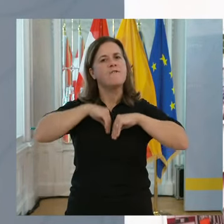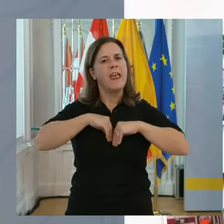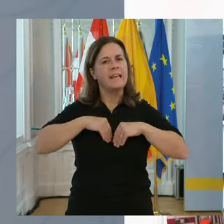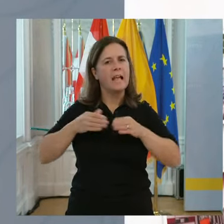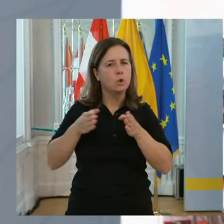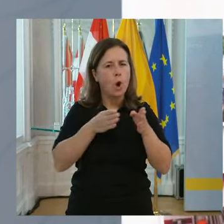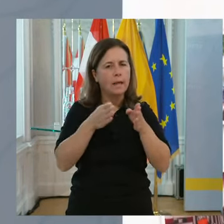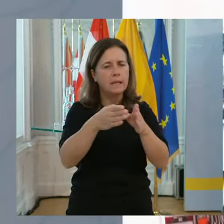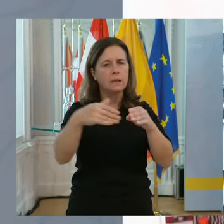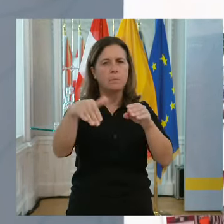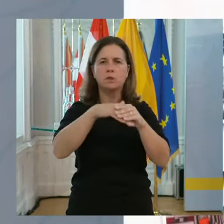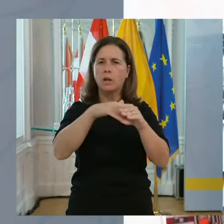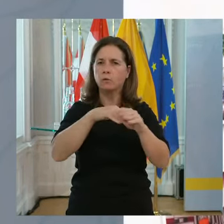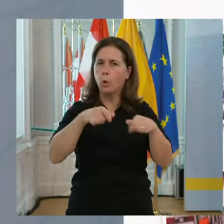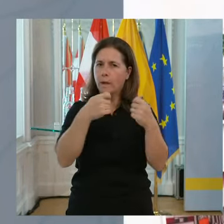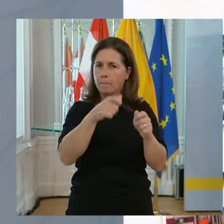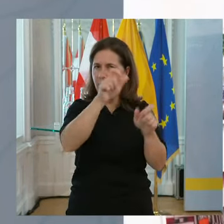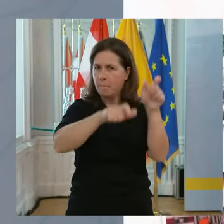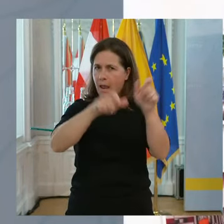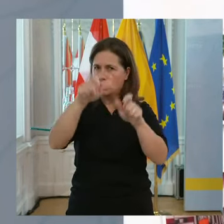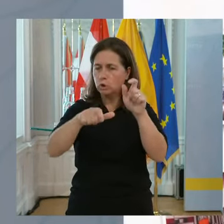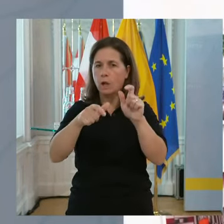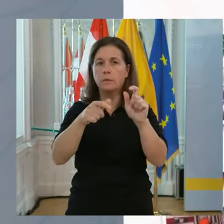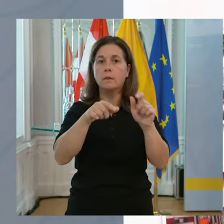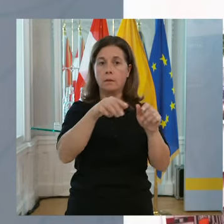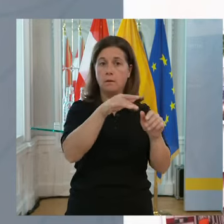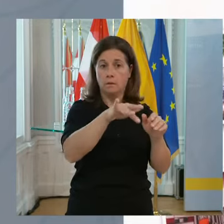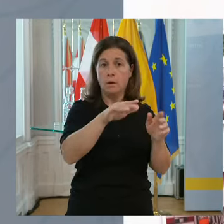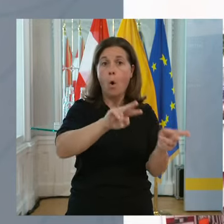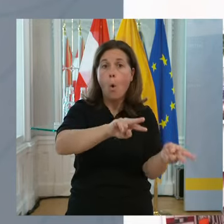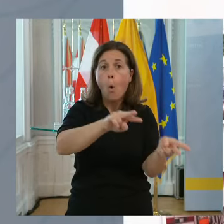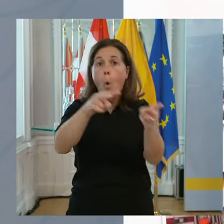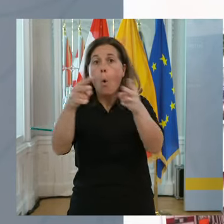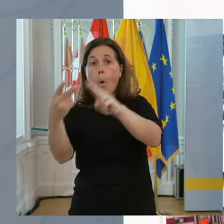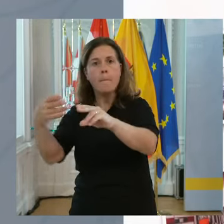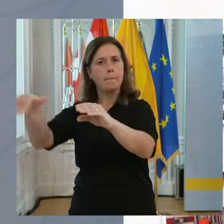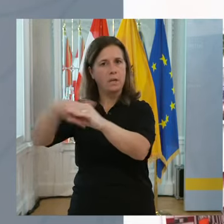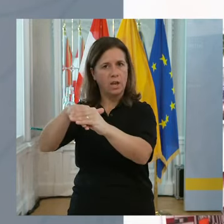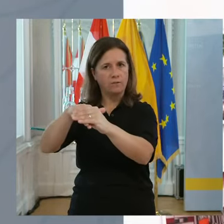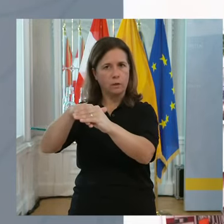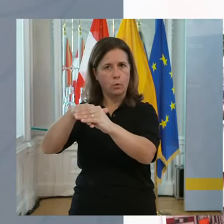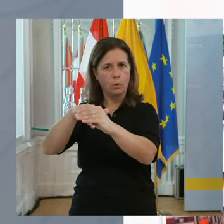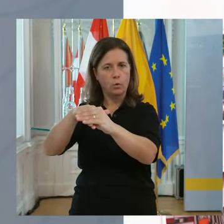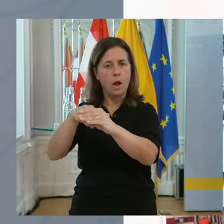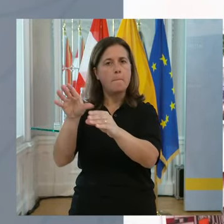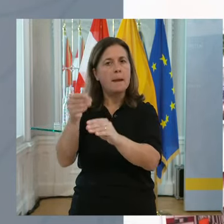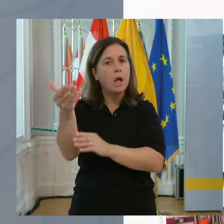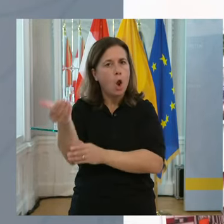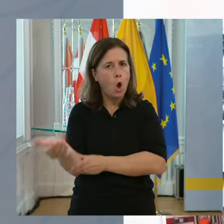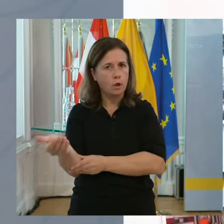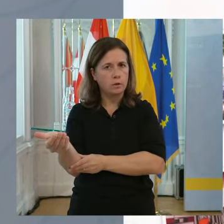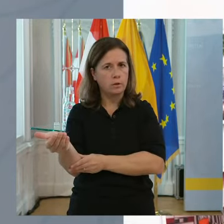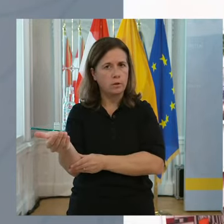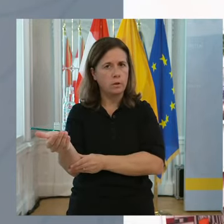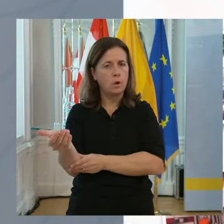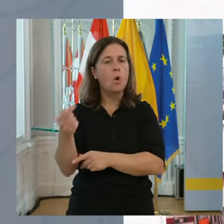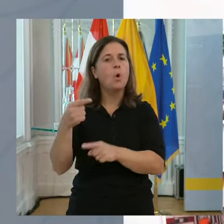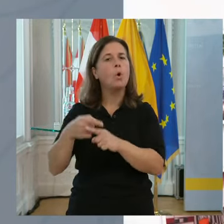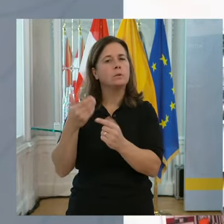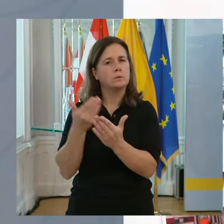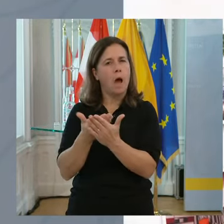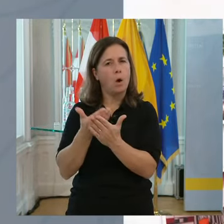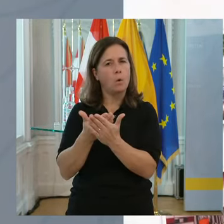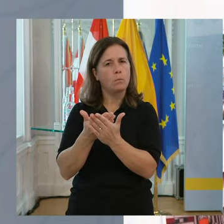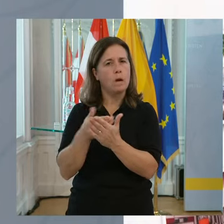Beschäftigung jetzt Menschen übergeführt in eine Beschäftigung mit einem Lohn. Und da haben